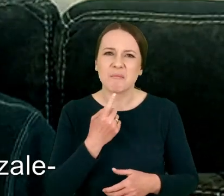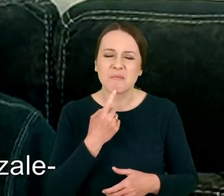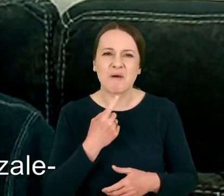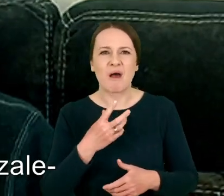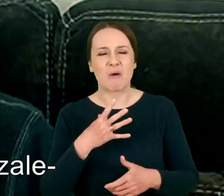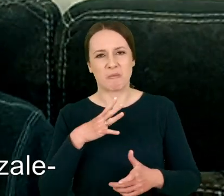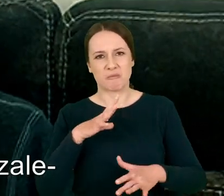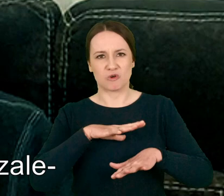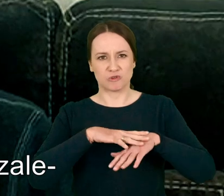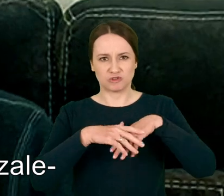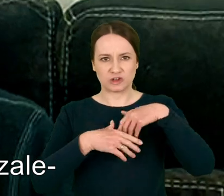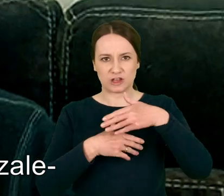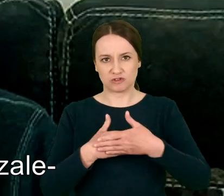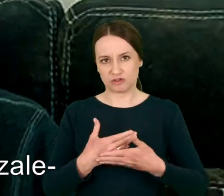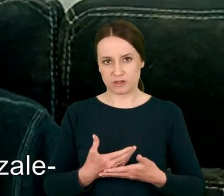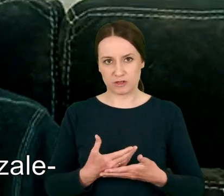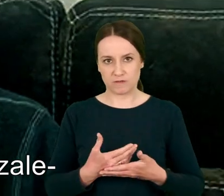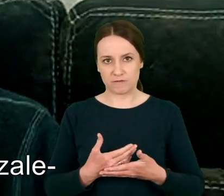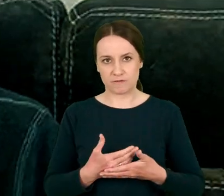szczęścia swego liczy